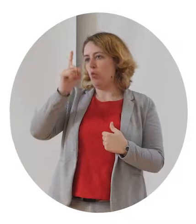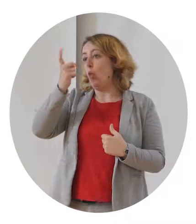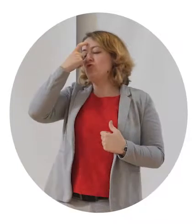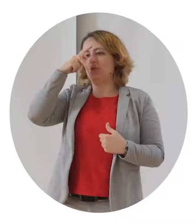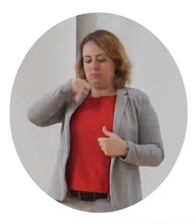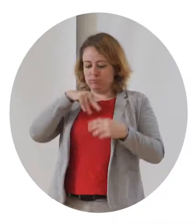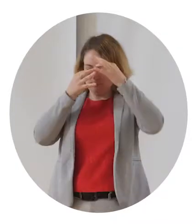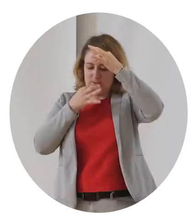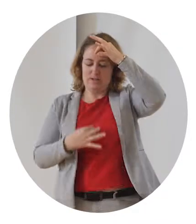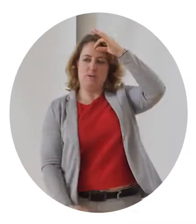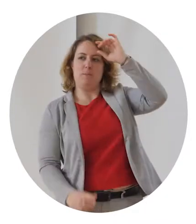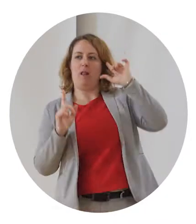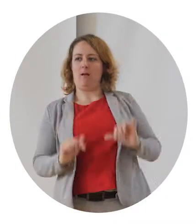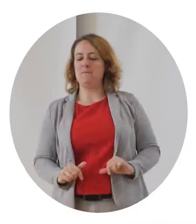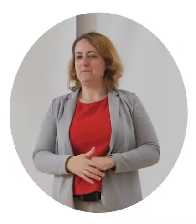corporel.